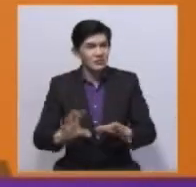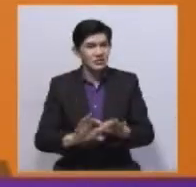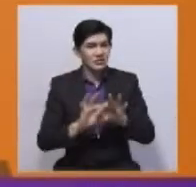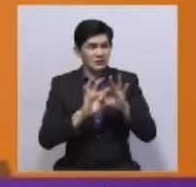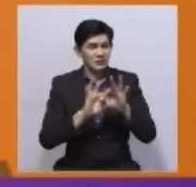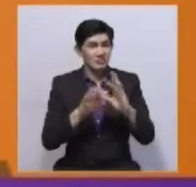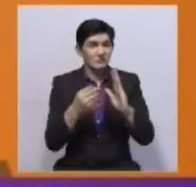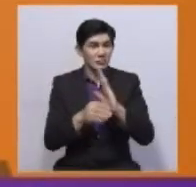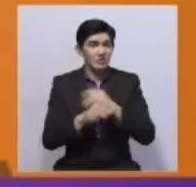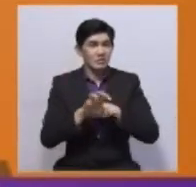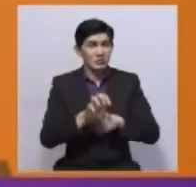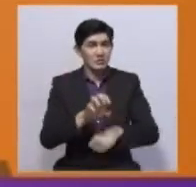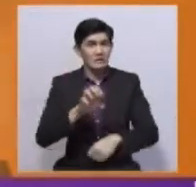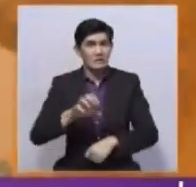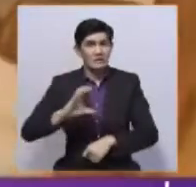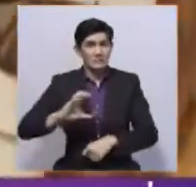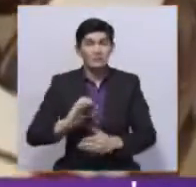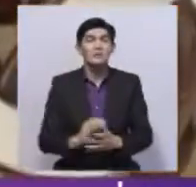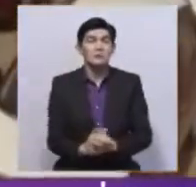EEC